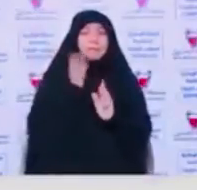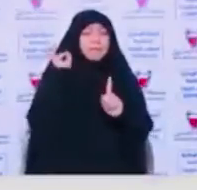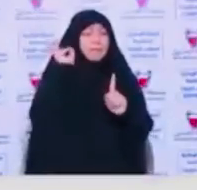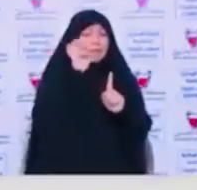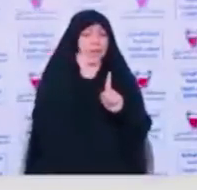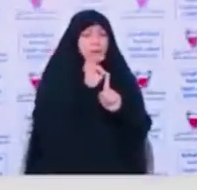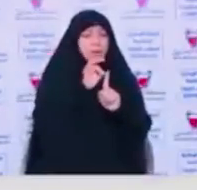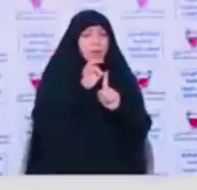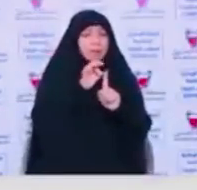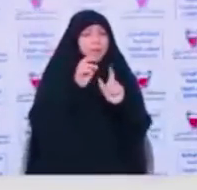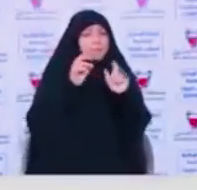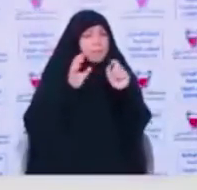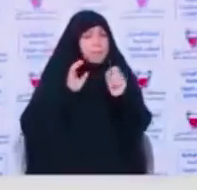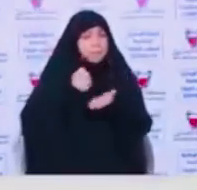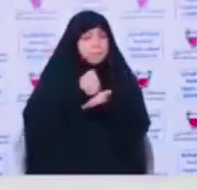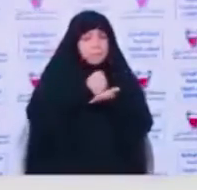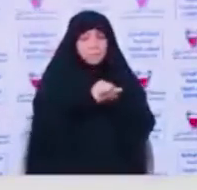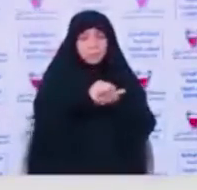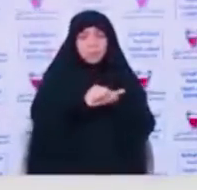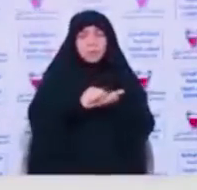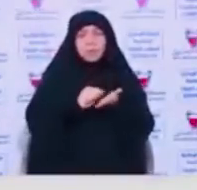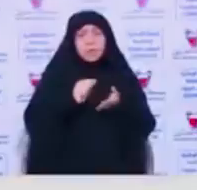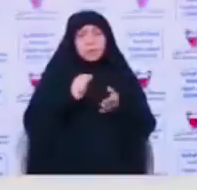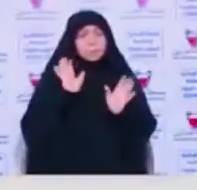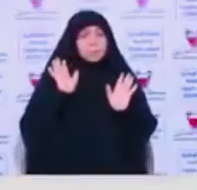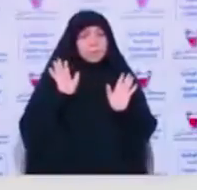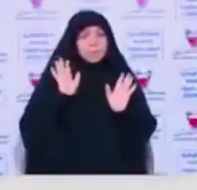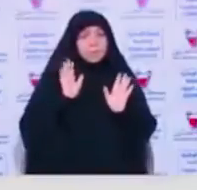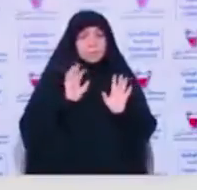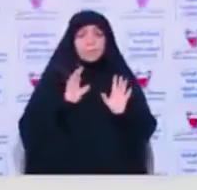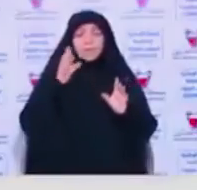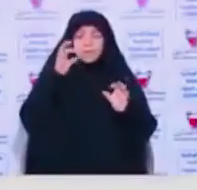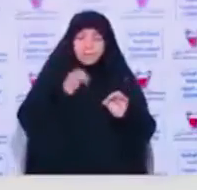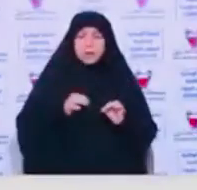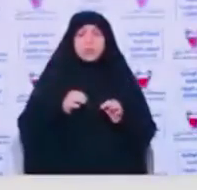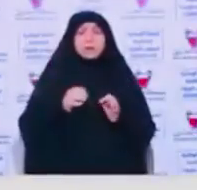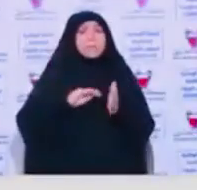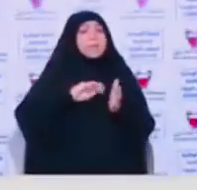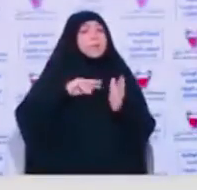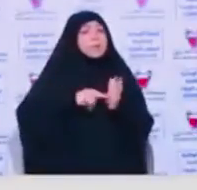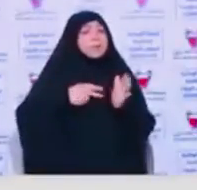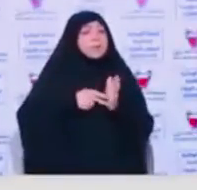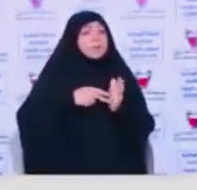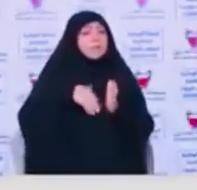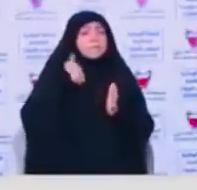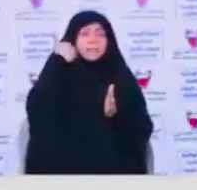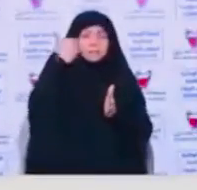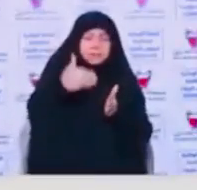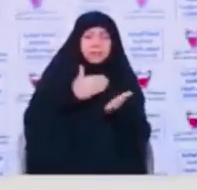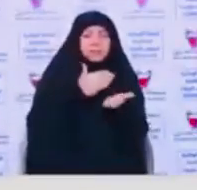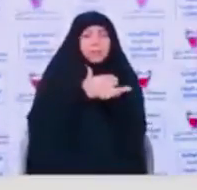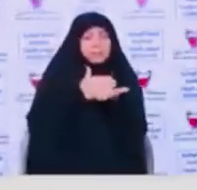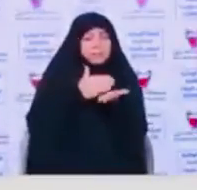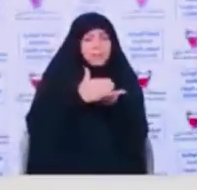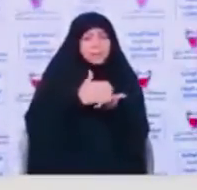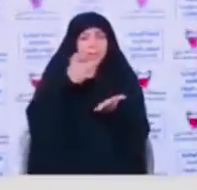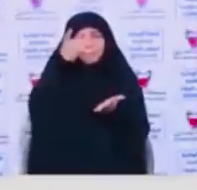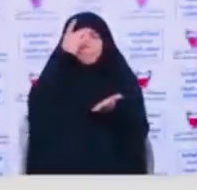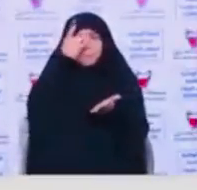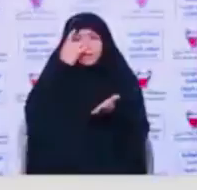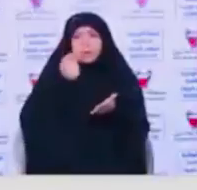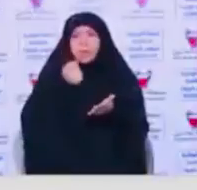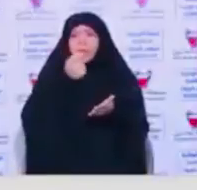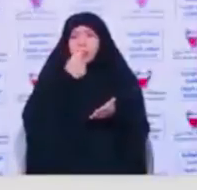الهدف من القضاء من هذا الفيروس ليس فقط انحساره، ولكن كيفية علاجه وكيفية التقليل من